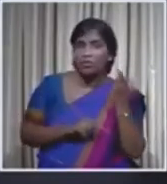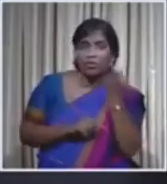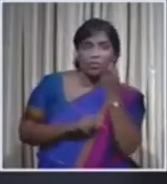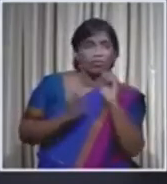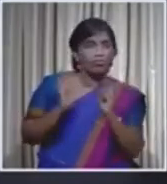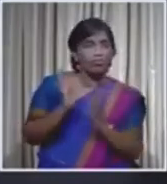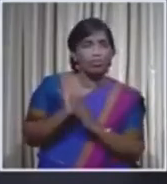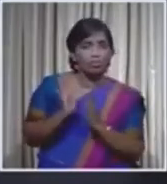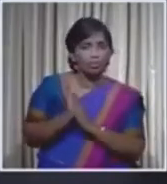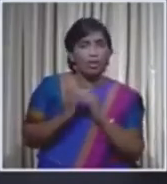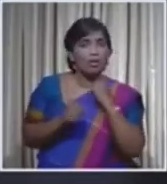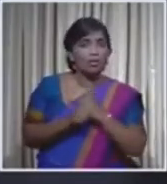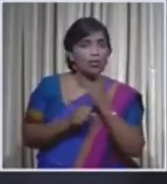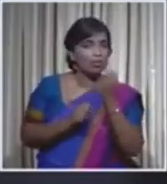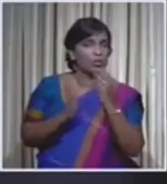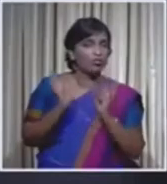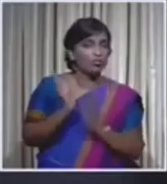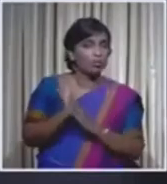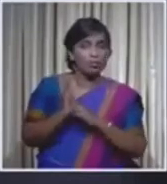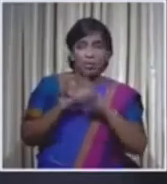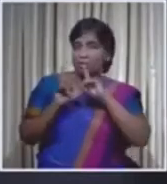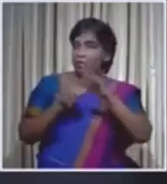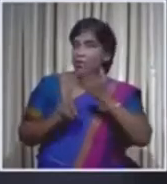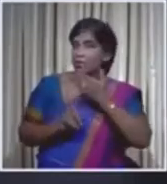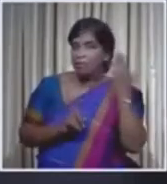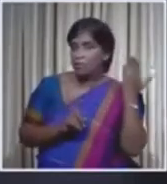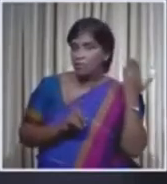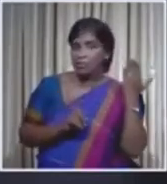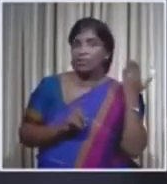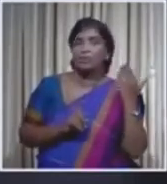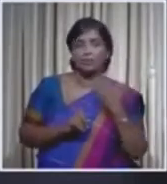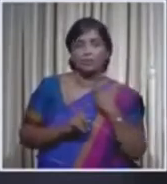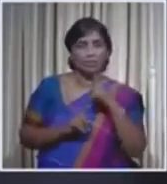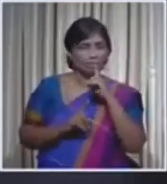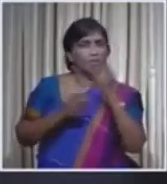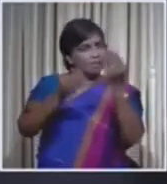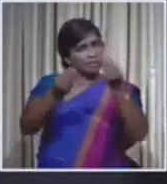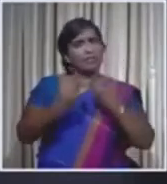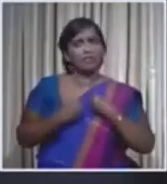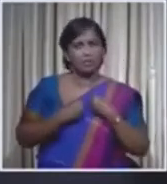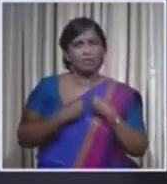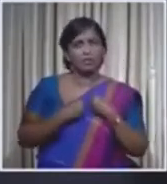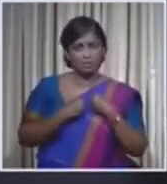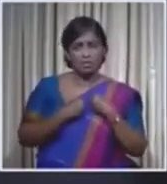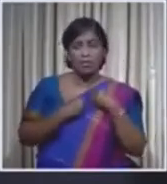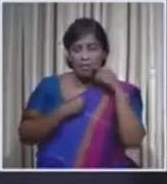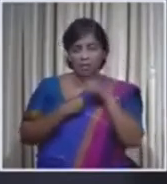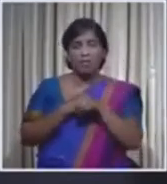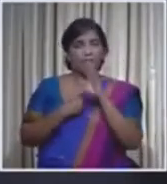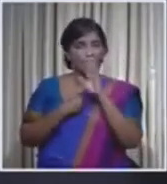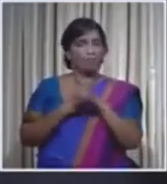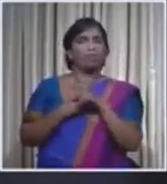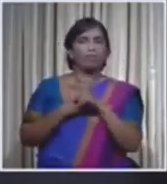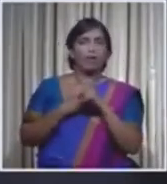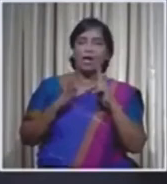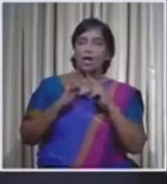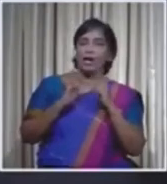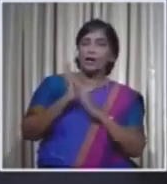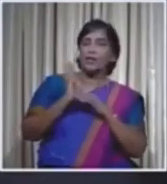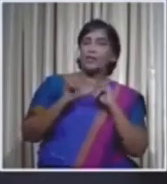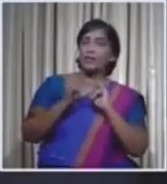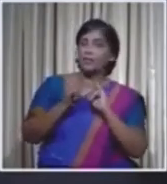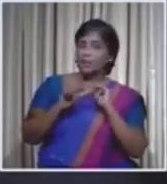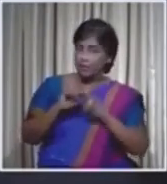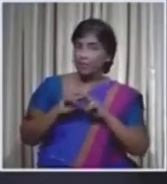कमिटे धनवत् राज्य मूल्य कमिटे धनवत्कान पुलवांद महान एक दंड की इतकोट इतने तीय IMS संविधान